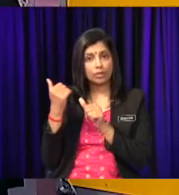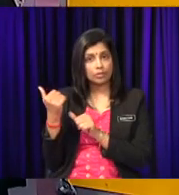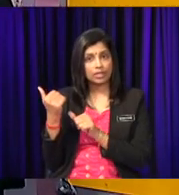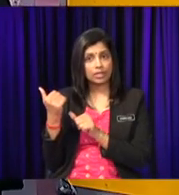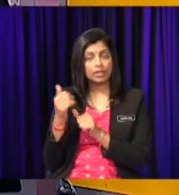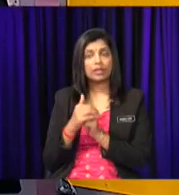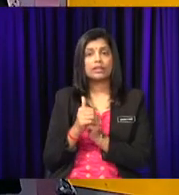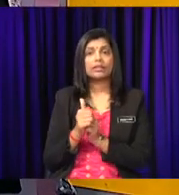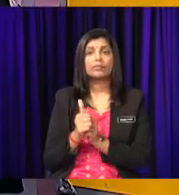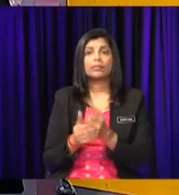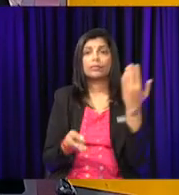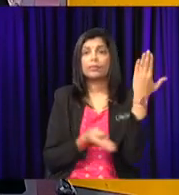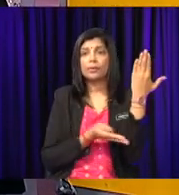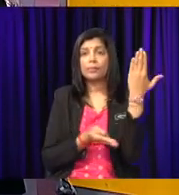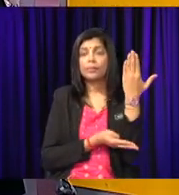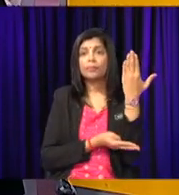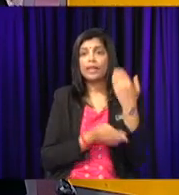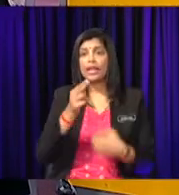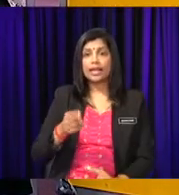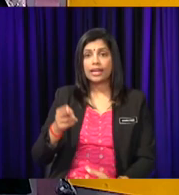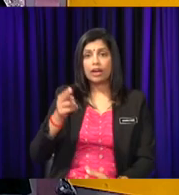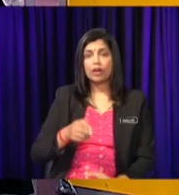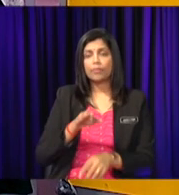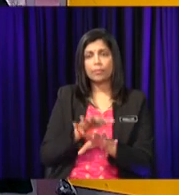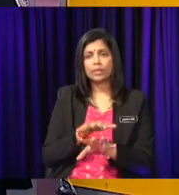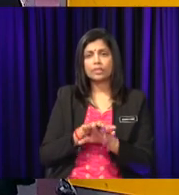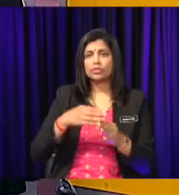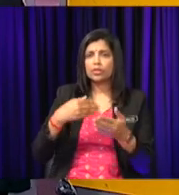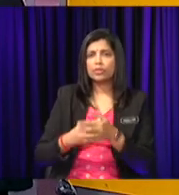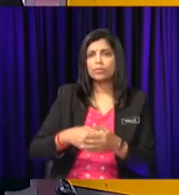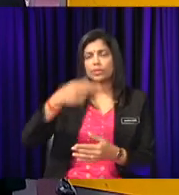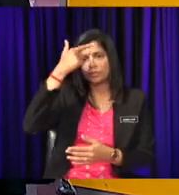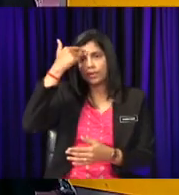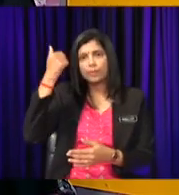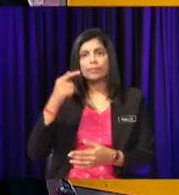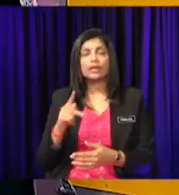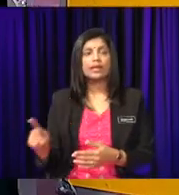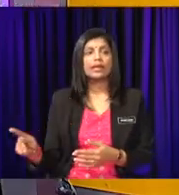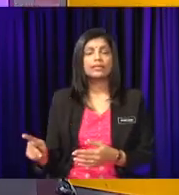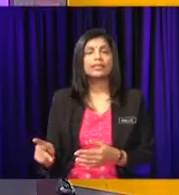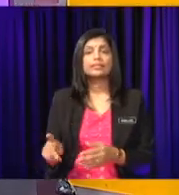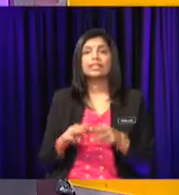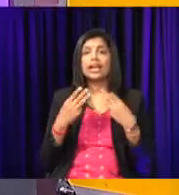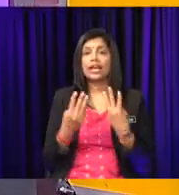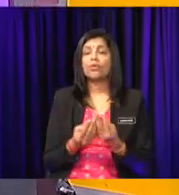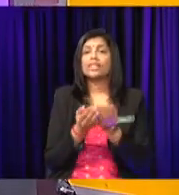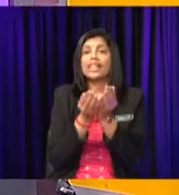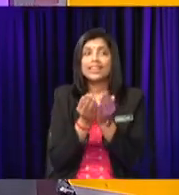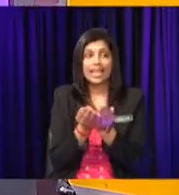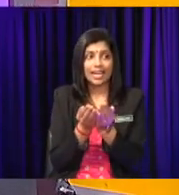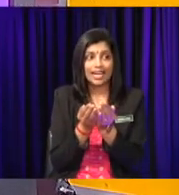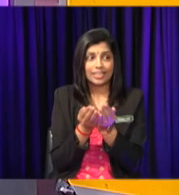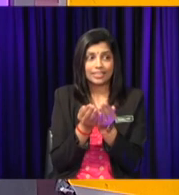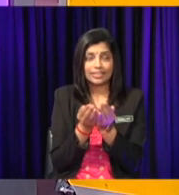pembalakan haram yang semakin beriluasi sehingga menyebabkan kawasan tak ada hujan airnya tak ada air